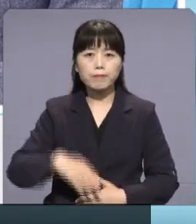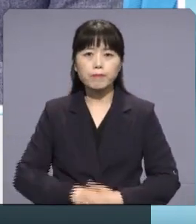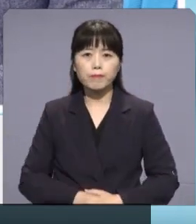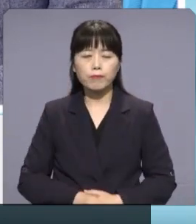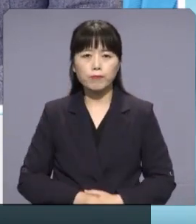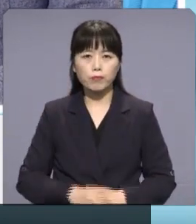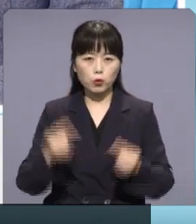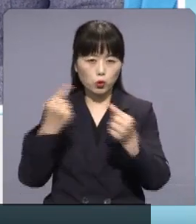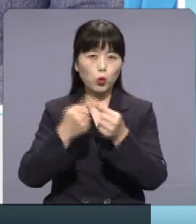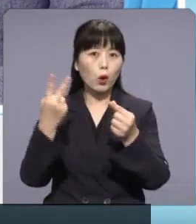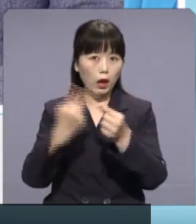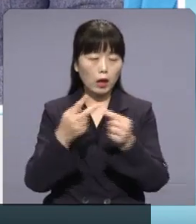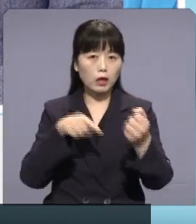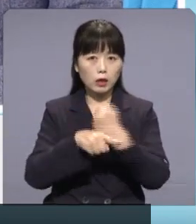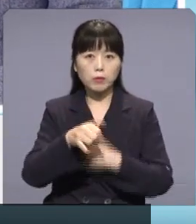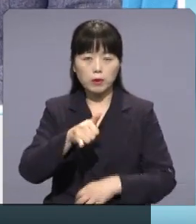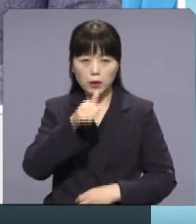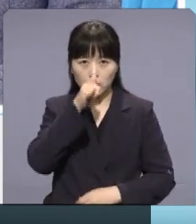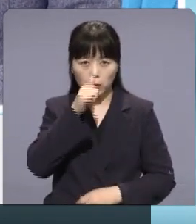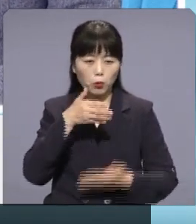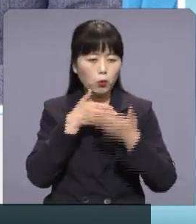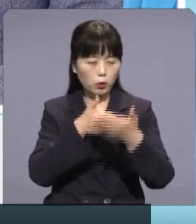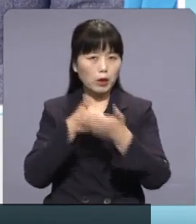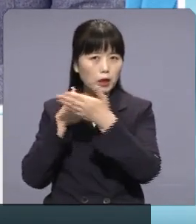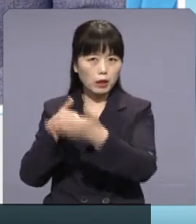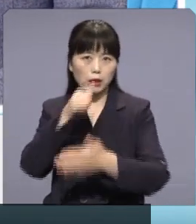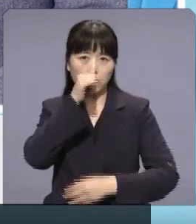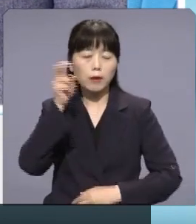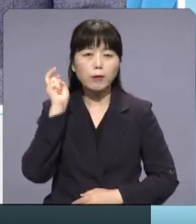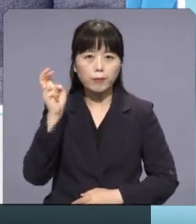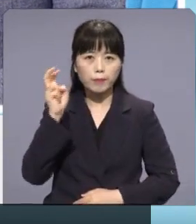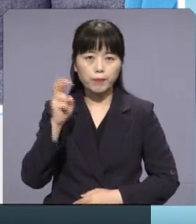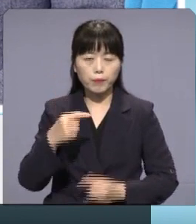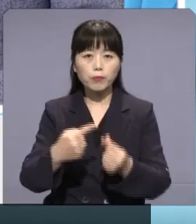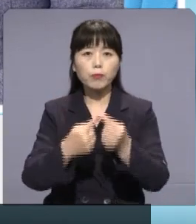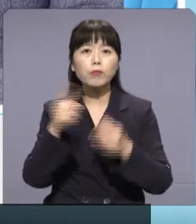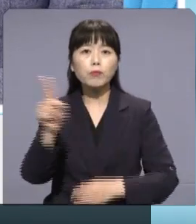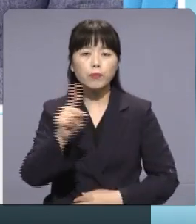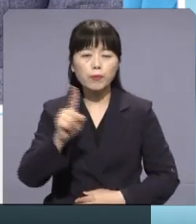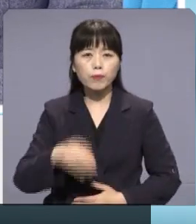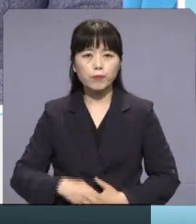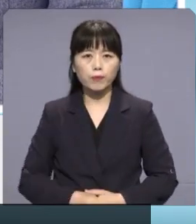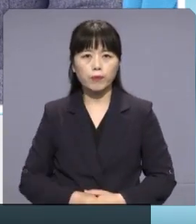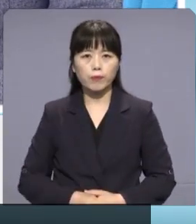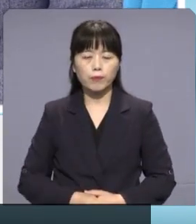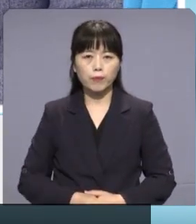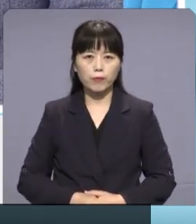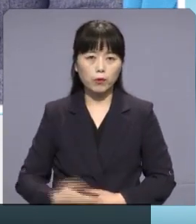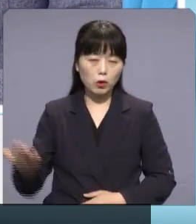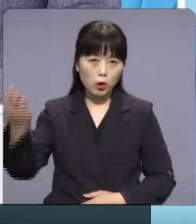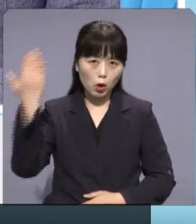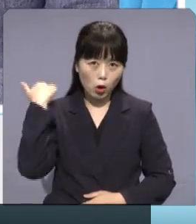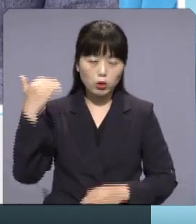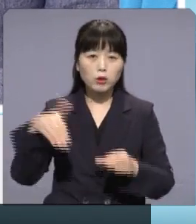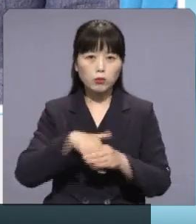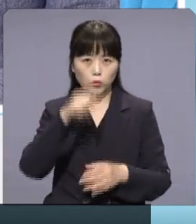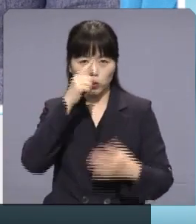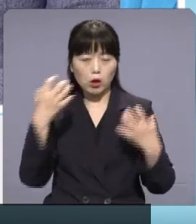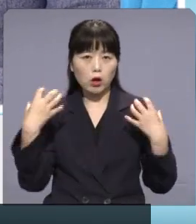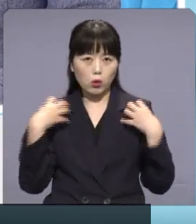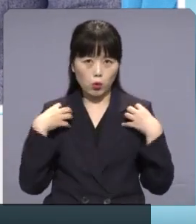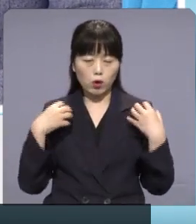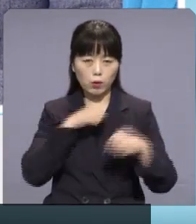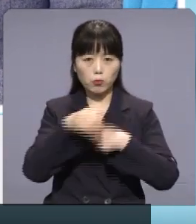그래서 저는 두 가지 의미를 갖고 이 문제를 제기하고 있다고 보여집니다. 그러니까 하나는 전임 문재인 정권,